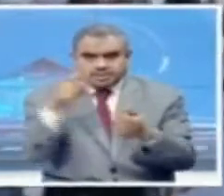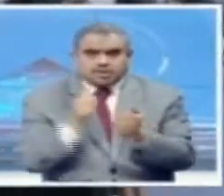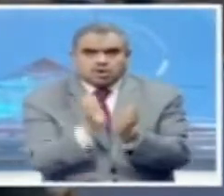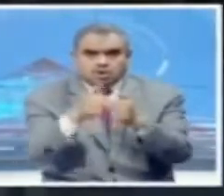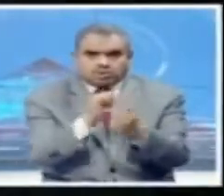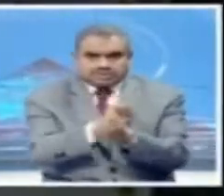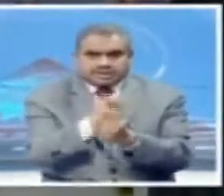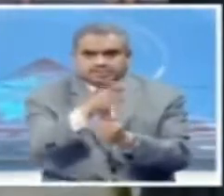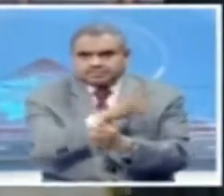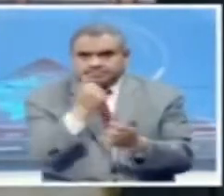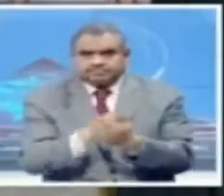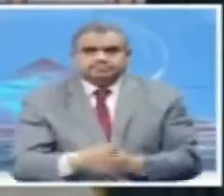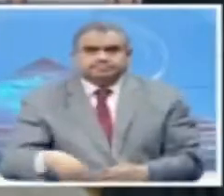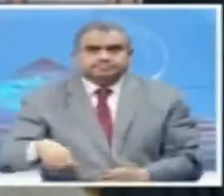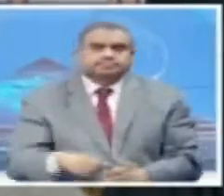السجناء.